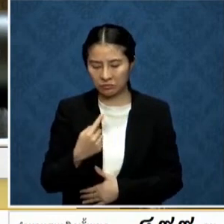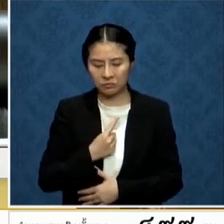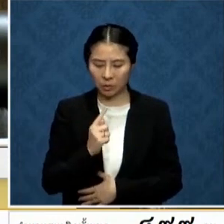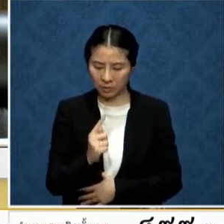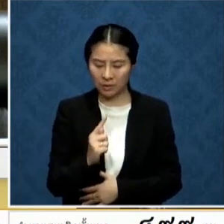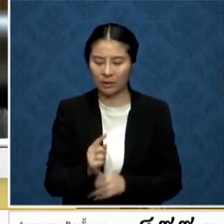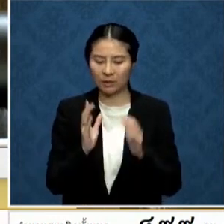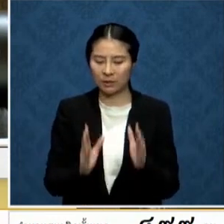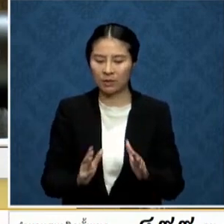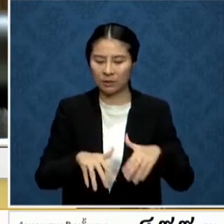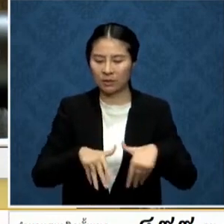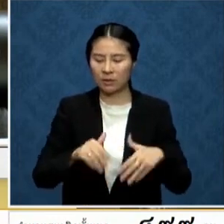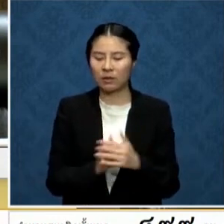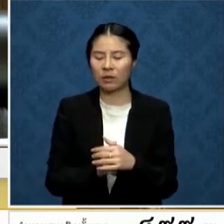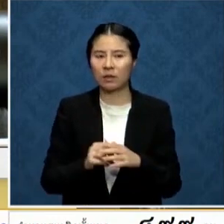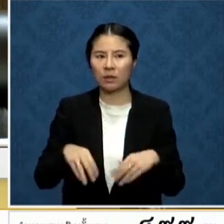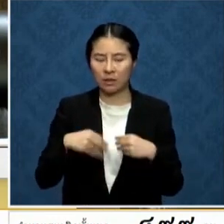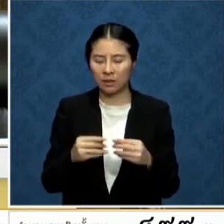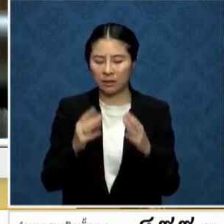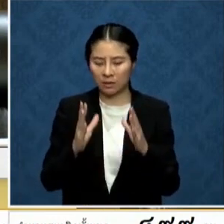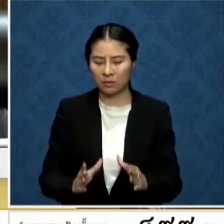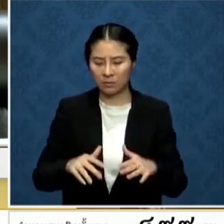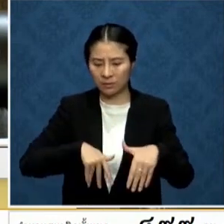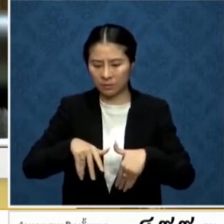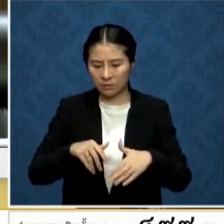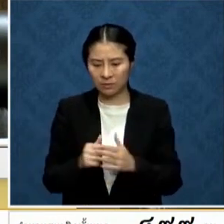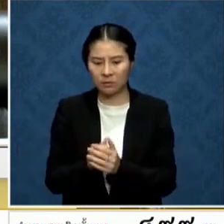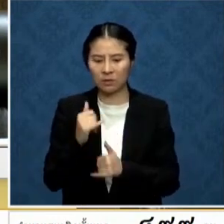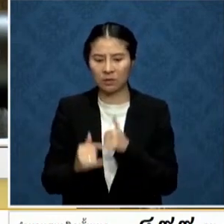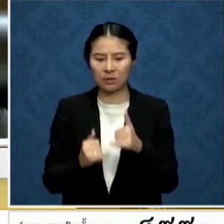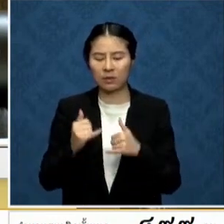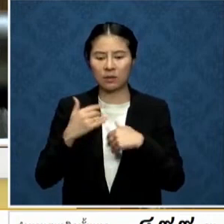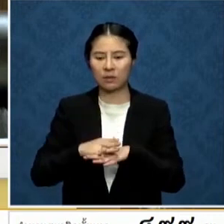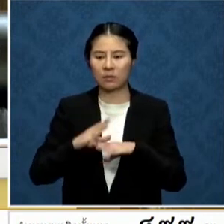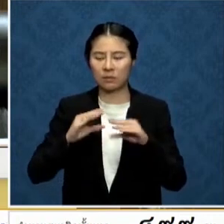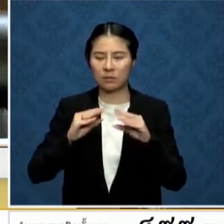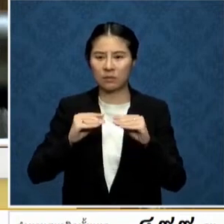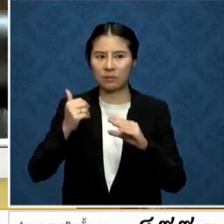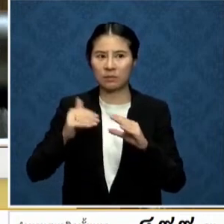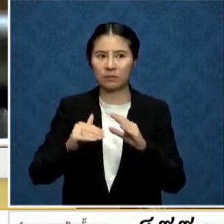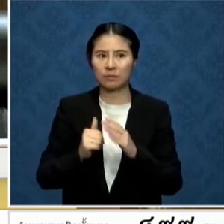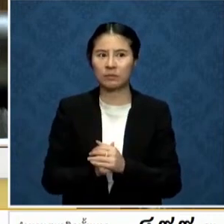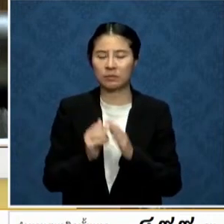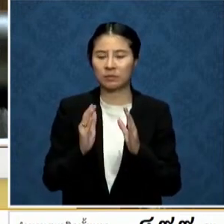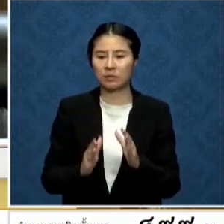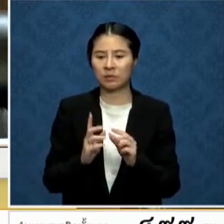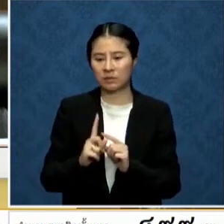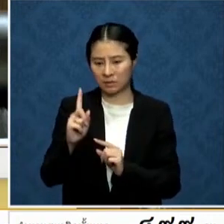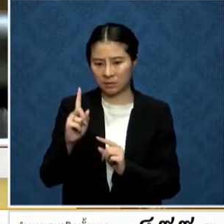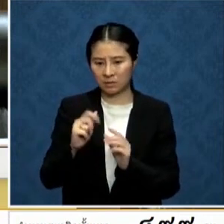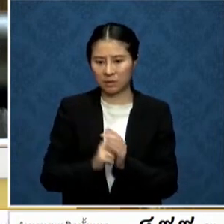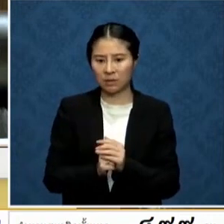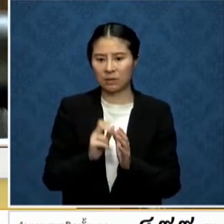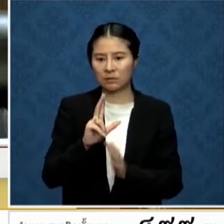ประชาชนเข้ามาประชุมกันในห้องประชุมนี้ได้ทั้ง 50-60ล้านคนหร่ะครับ 1คนก็เป็นตัวแทนประชาชน